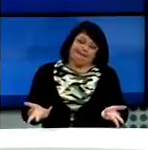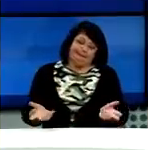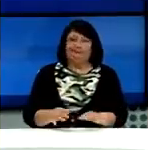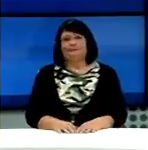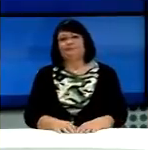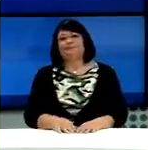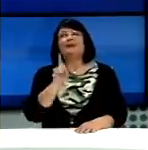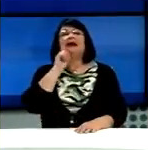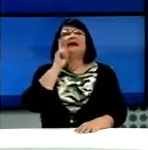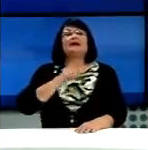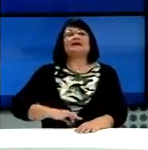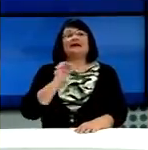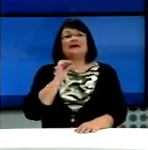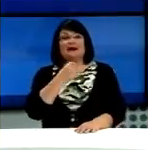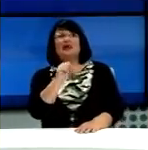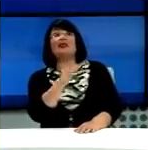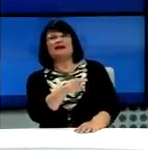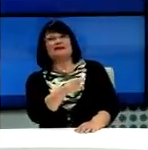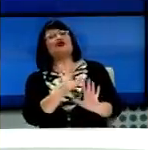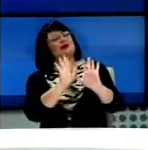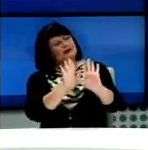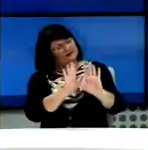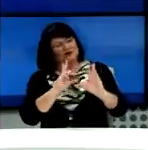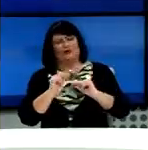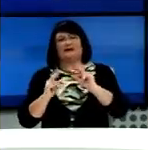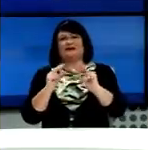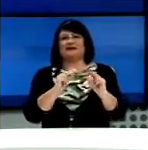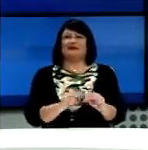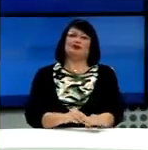Κυρίες και κύριοι, έχετε αντιρρήσεις. Θα τα συζητήσουμε.